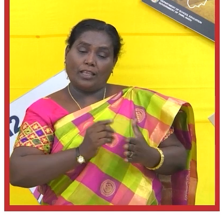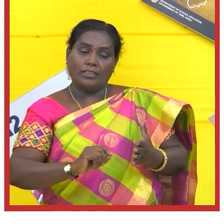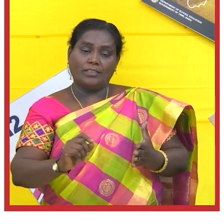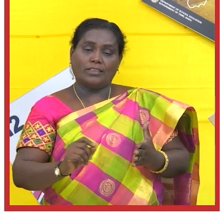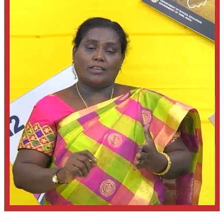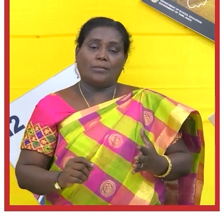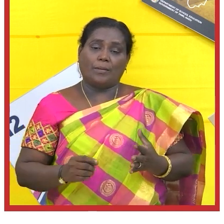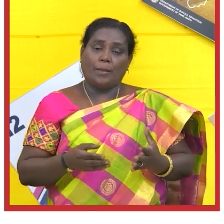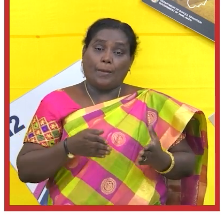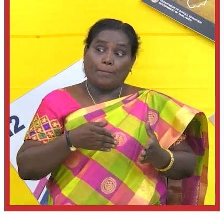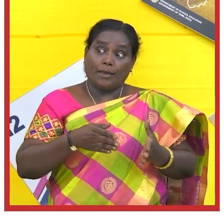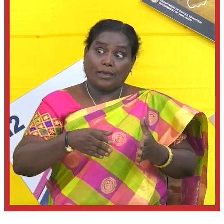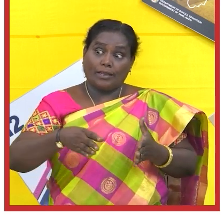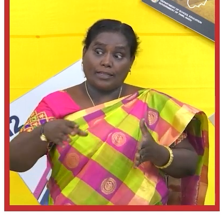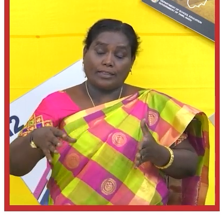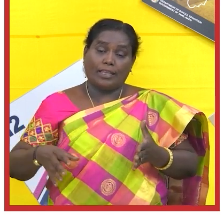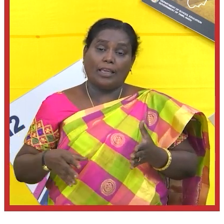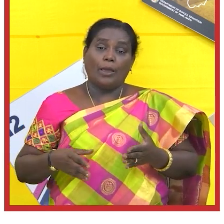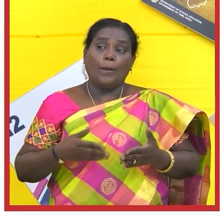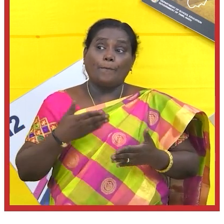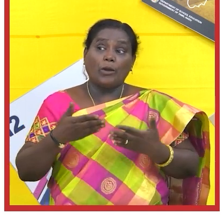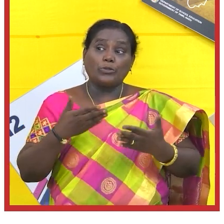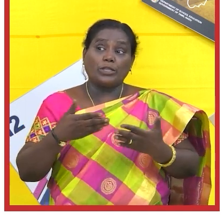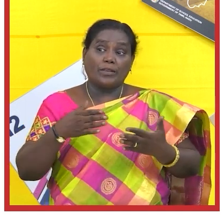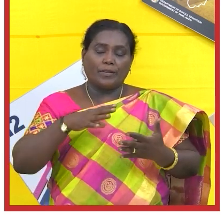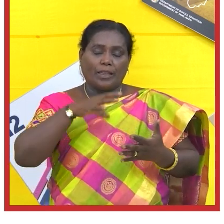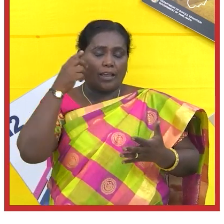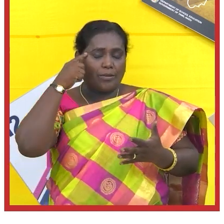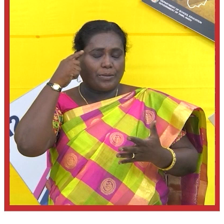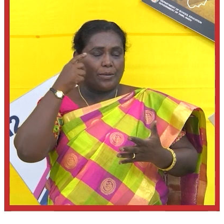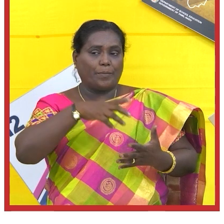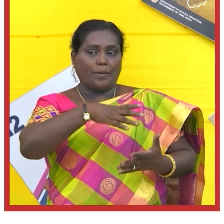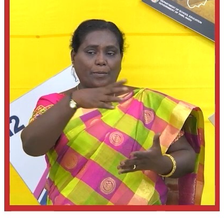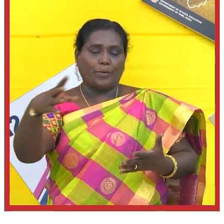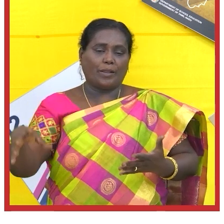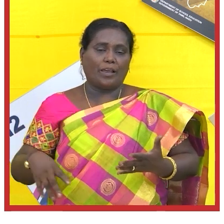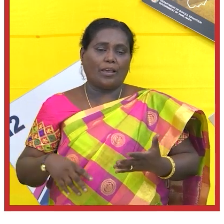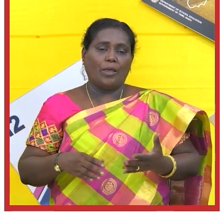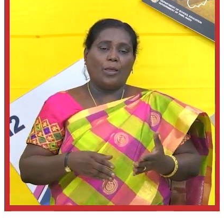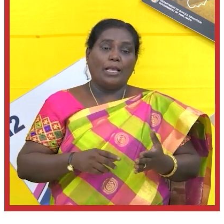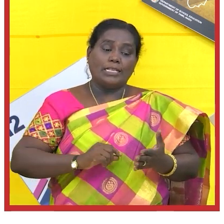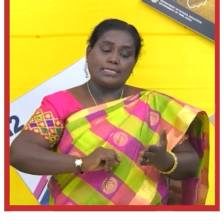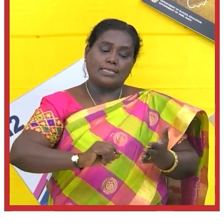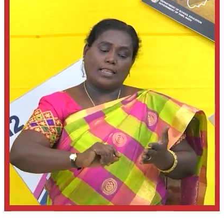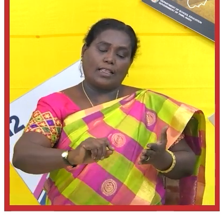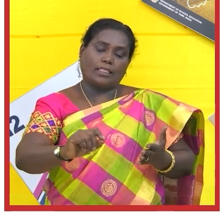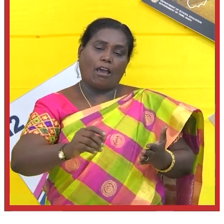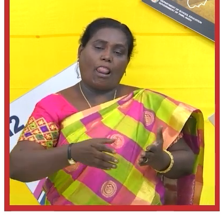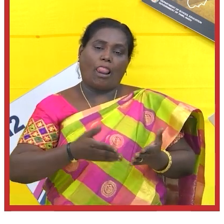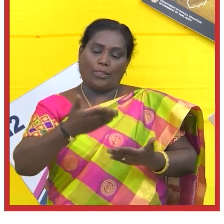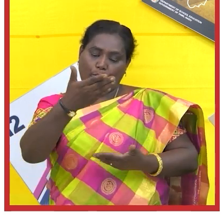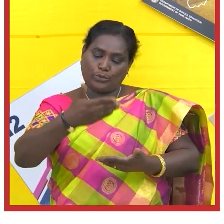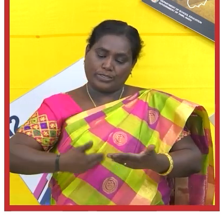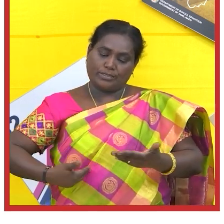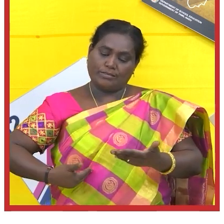பகுத்தறிவு கருத்துக்களை பரப்புவதற்காக 3 இதழ்களை, வார இதழ்களையும் செய்தித்தாள்களையும் நடத்தியிருக்கிறார்.